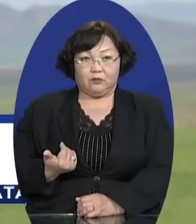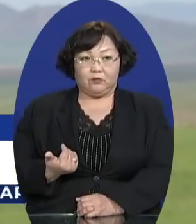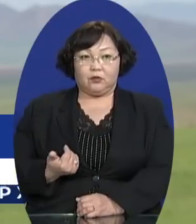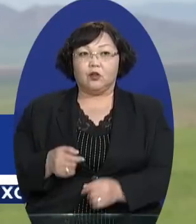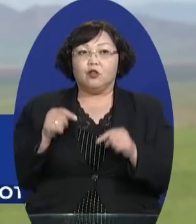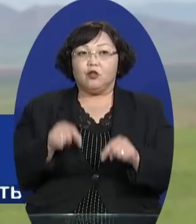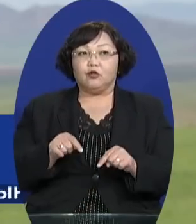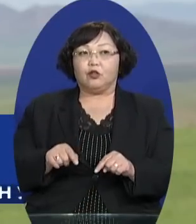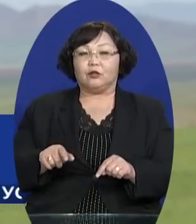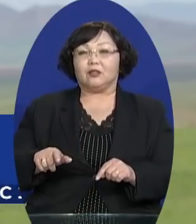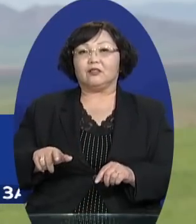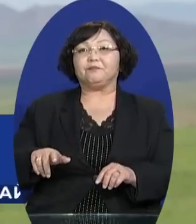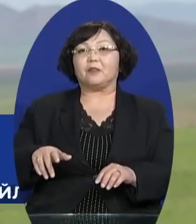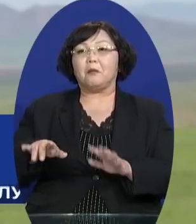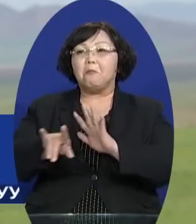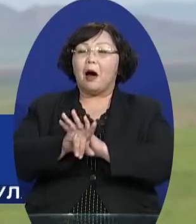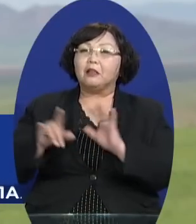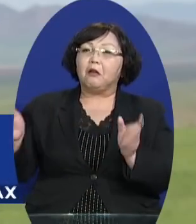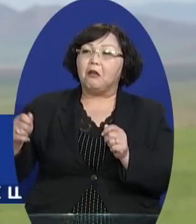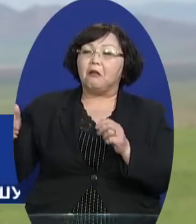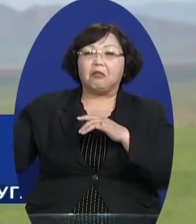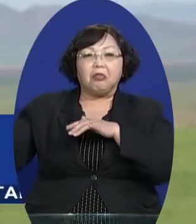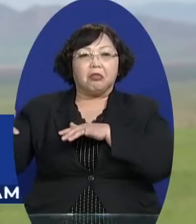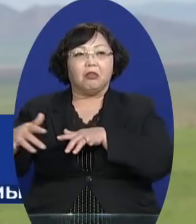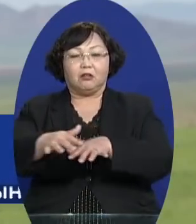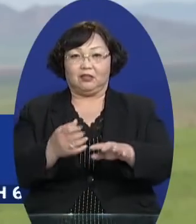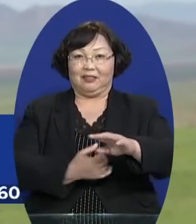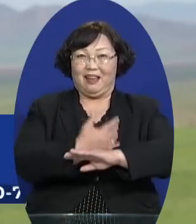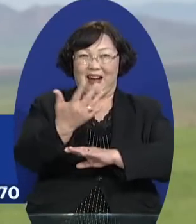ингээл тарайн талбайд мал ороо суман дээр ирээл юуны